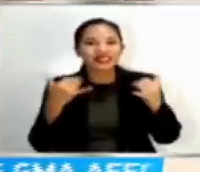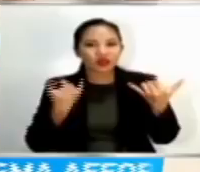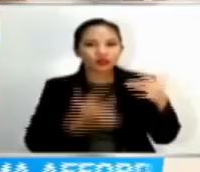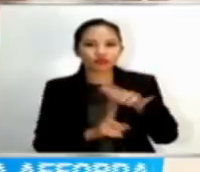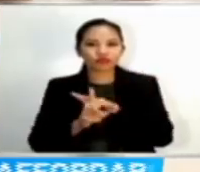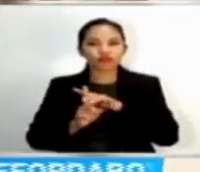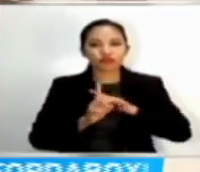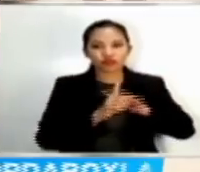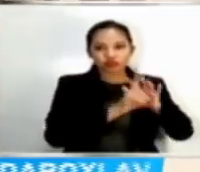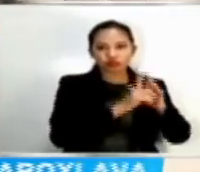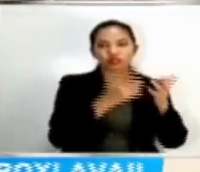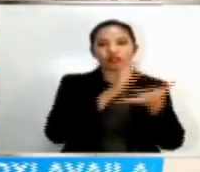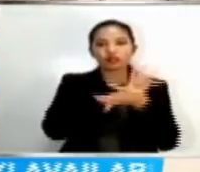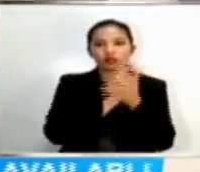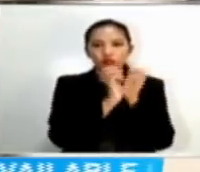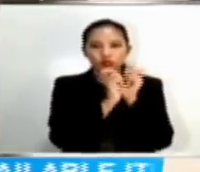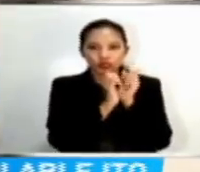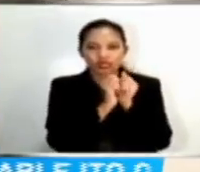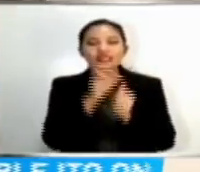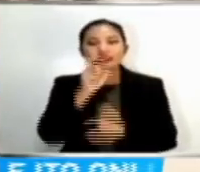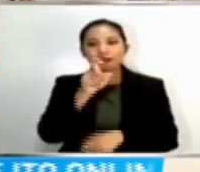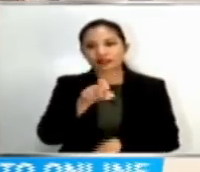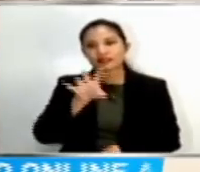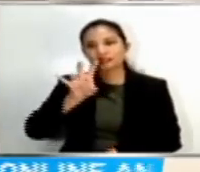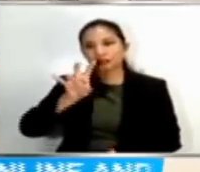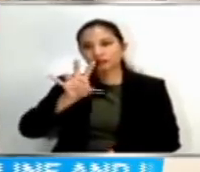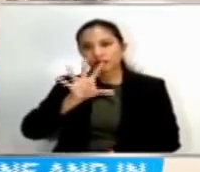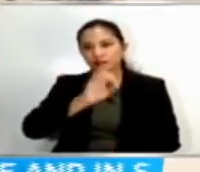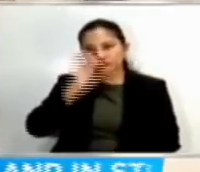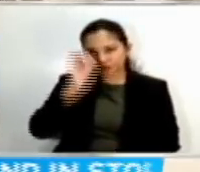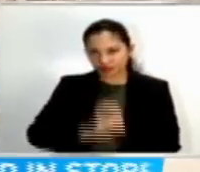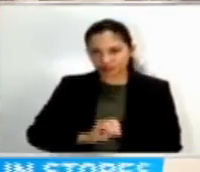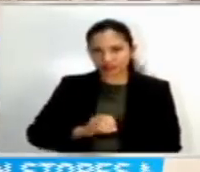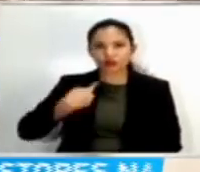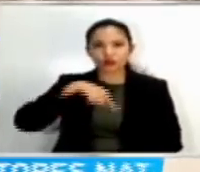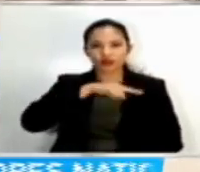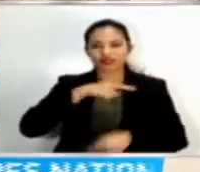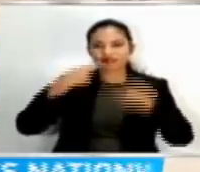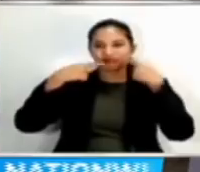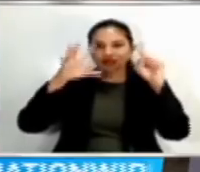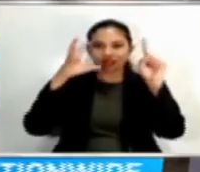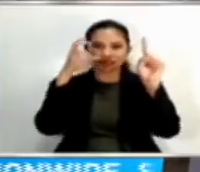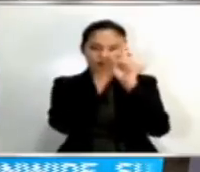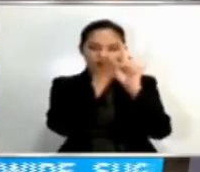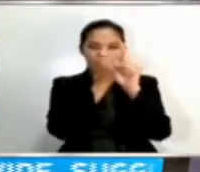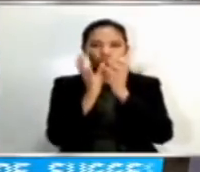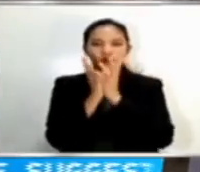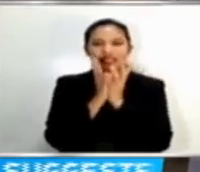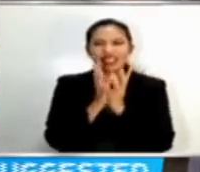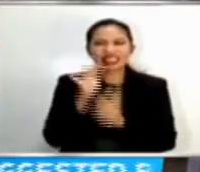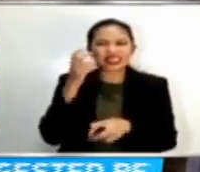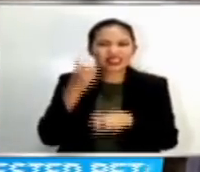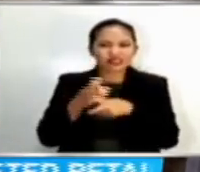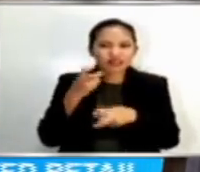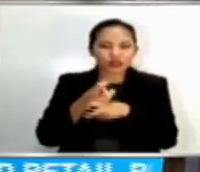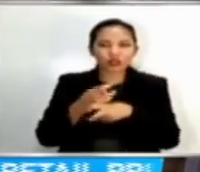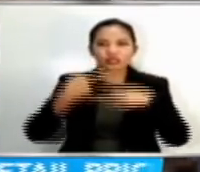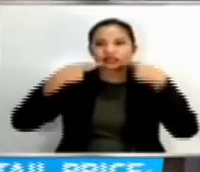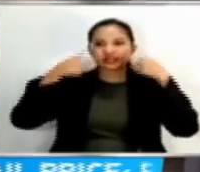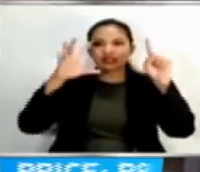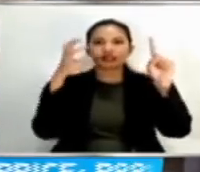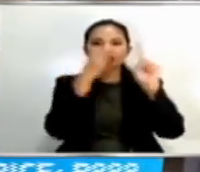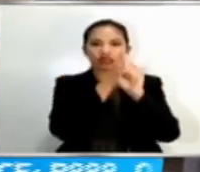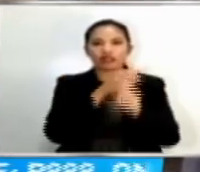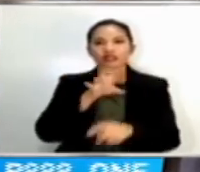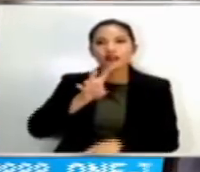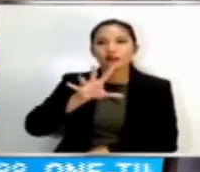75% para ma-achieve yung herd immunity. Okay. Pero sa ngayon kasi, medyo mahirap ma-achieve yung 75% kasi kung hindi pa natin mababakunahan yung